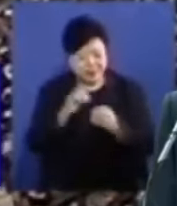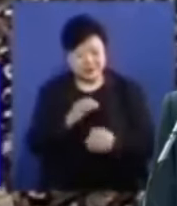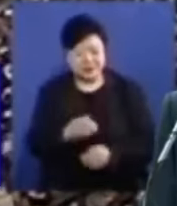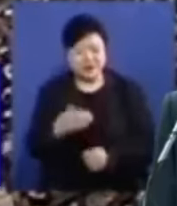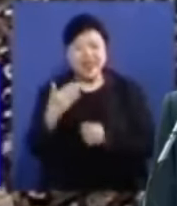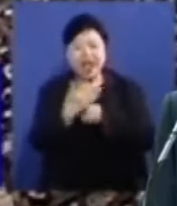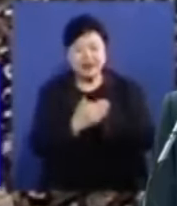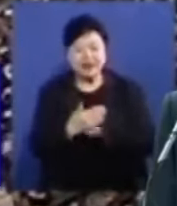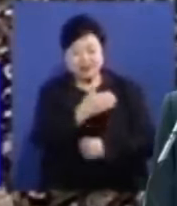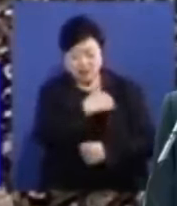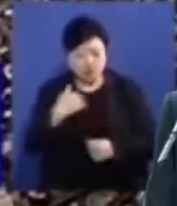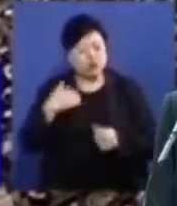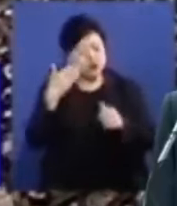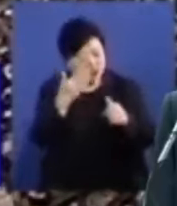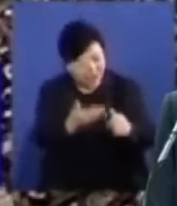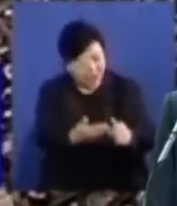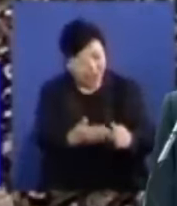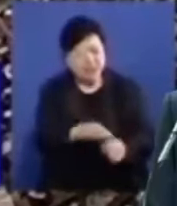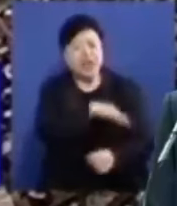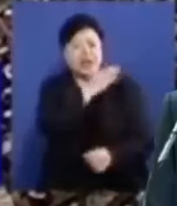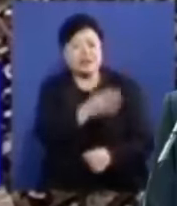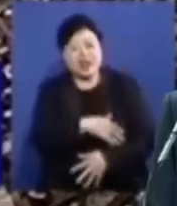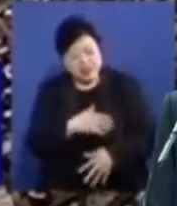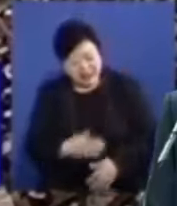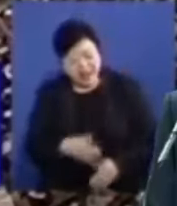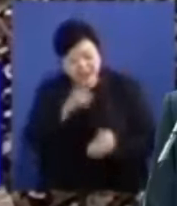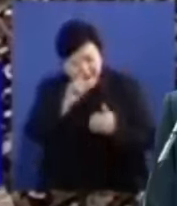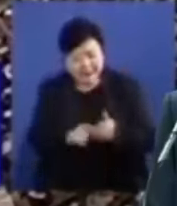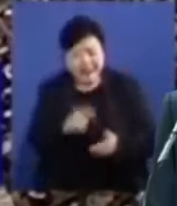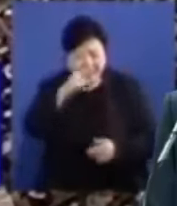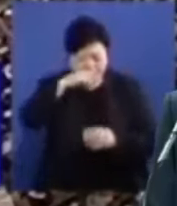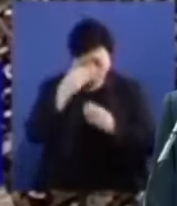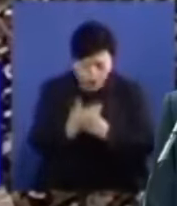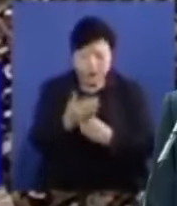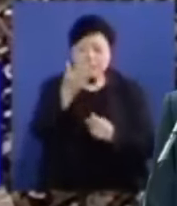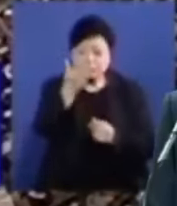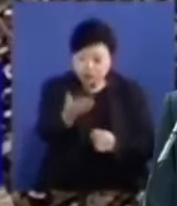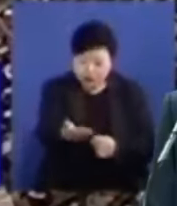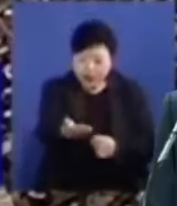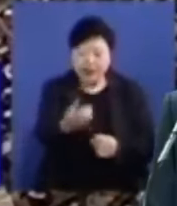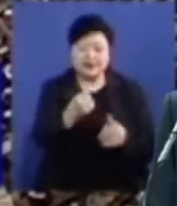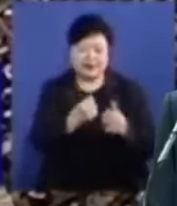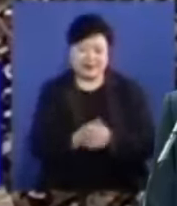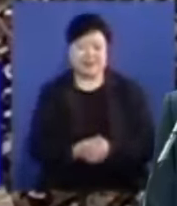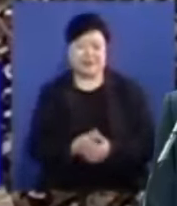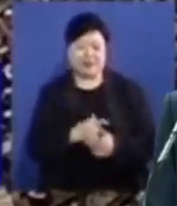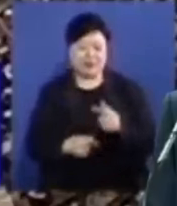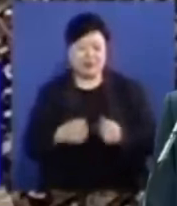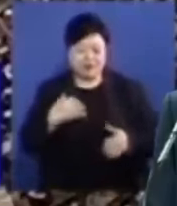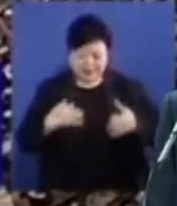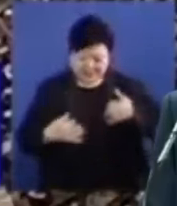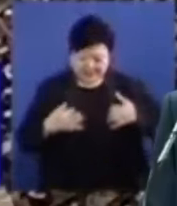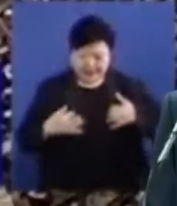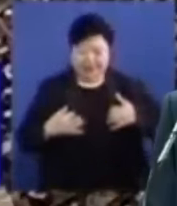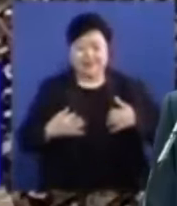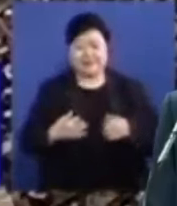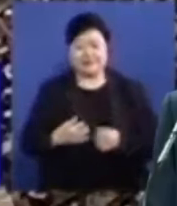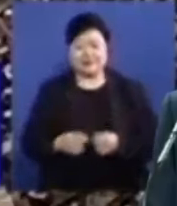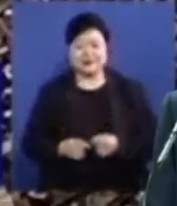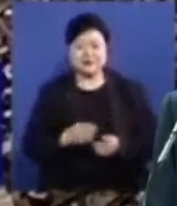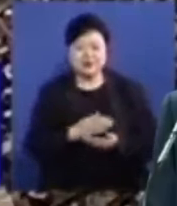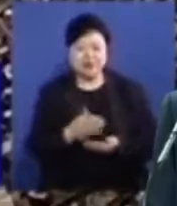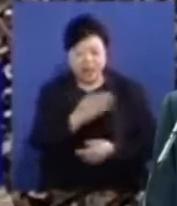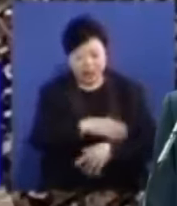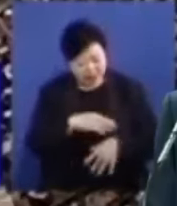내 은혜가 내게 족하도다. 이는 내 능력이 약한 데서 온전하여짐이라 한지라. 그러므로 도리어 크게 기뻐함으로 나의 여러